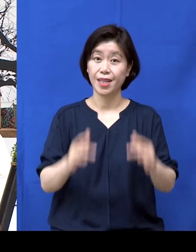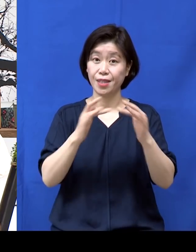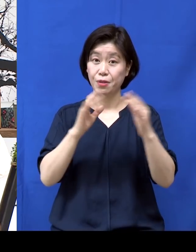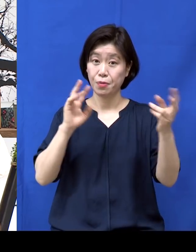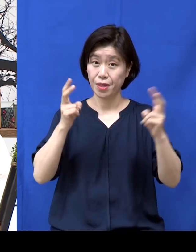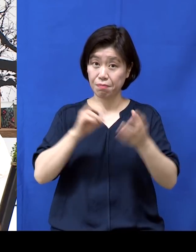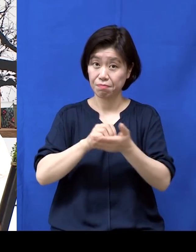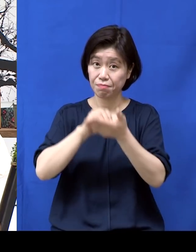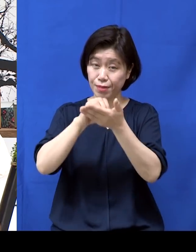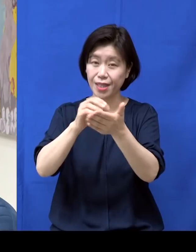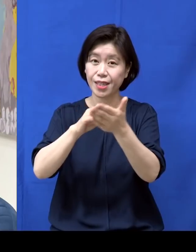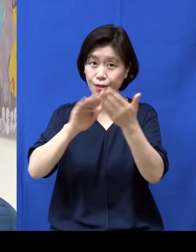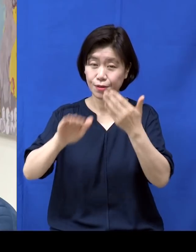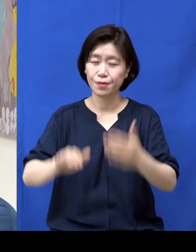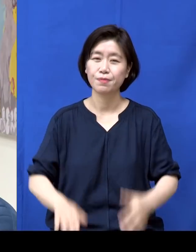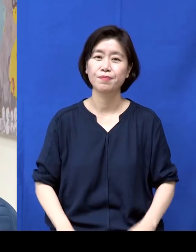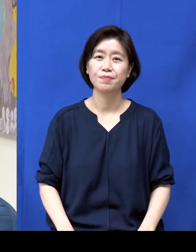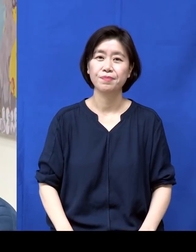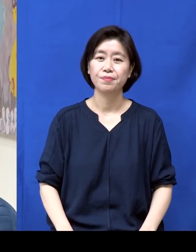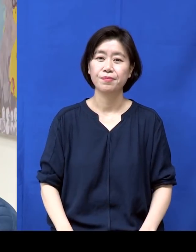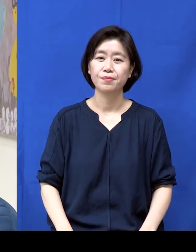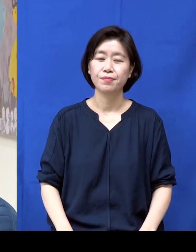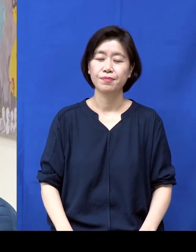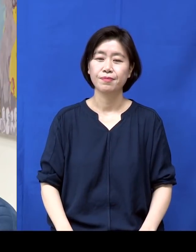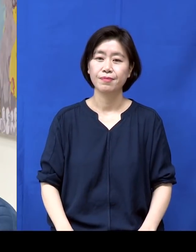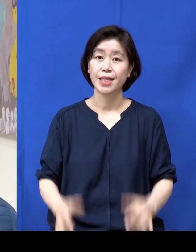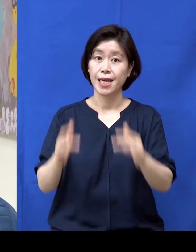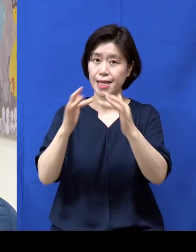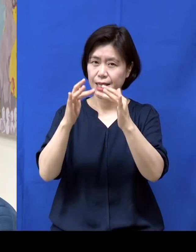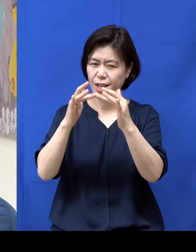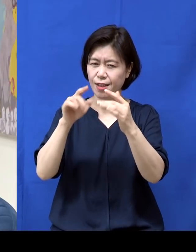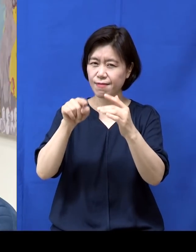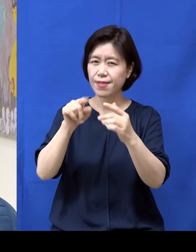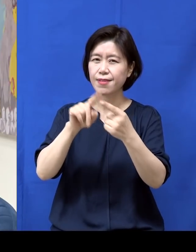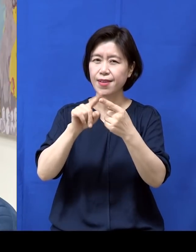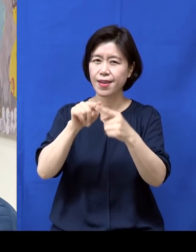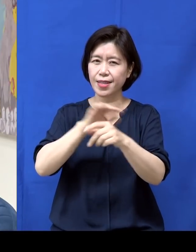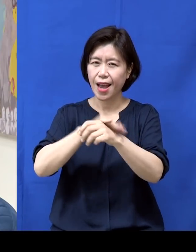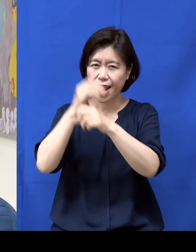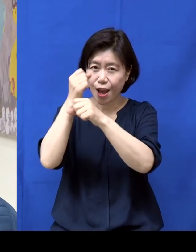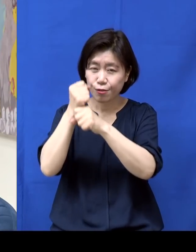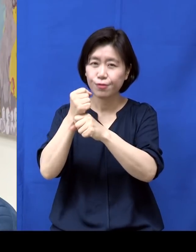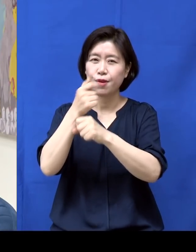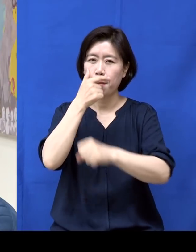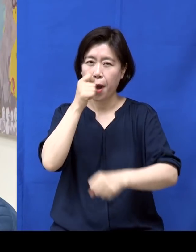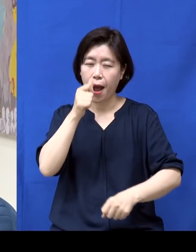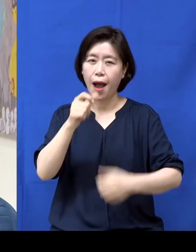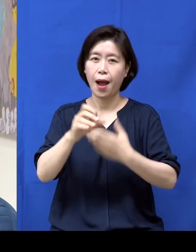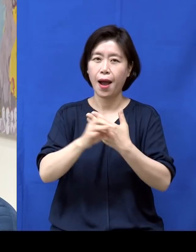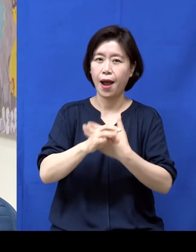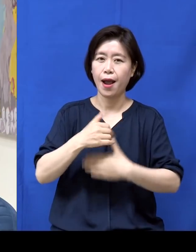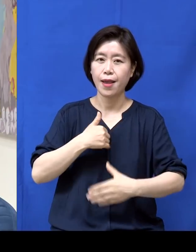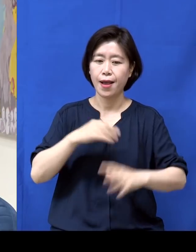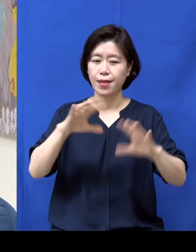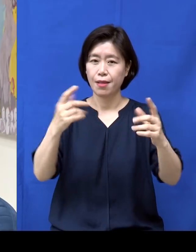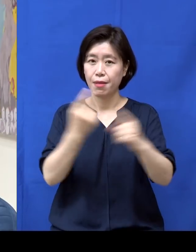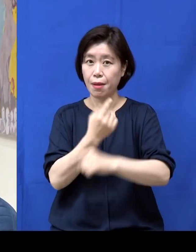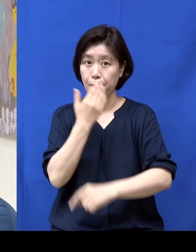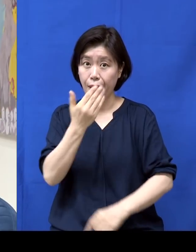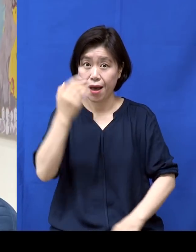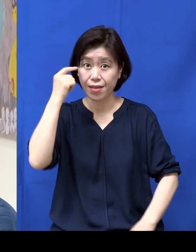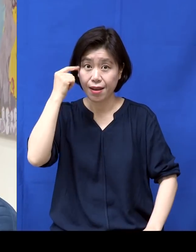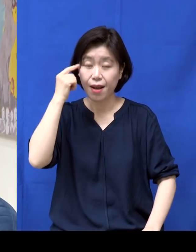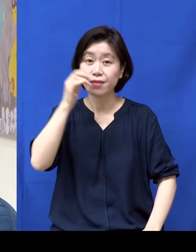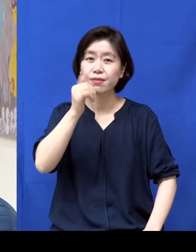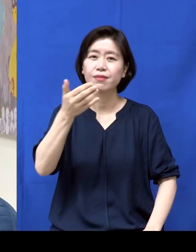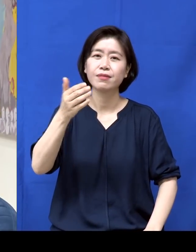들어가셔서 인터넷 회사에 들어가서 인터넷을 잘 알아서 연구를 네. 해서 세상에 진짜 바꿀 수 있는 역할을 해야겠다 이런 생각을